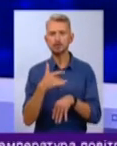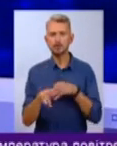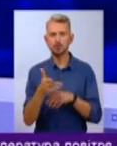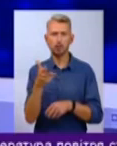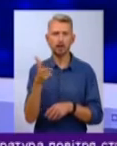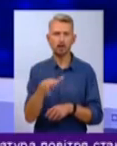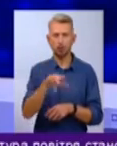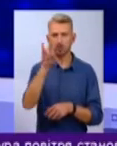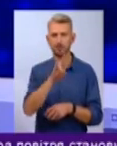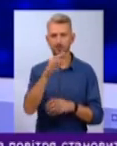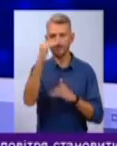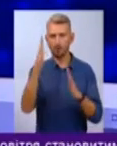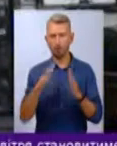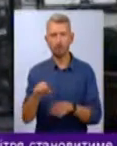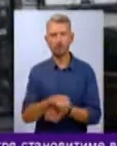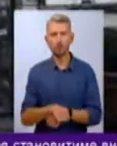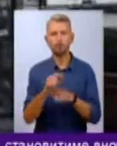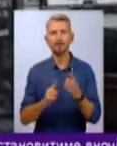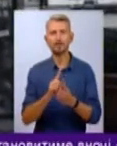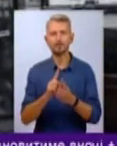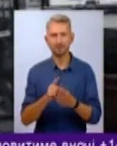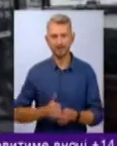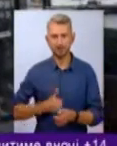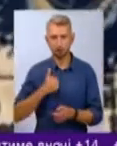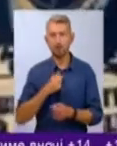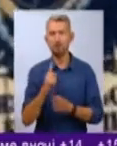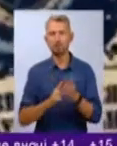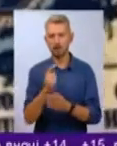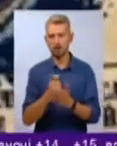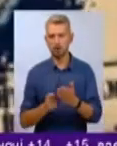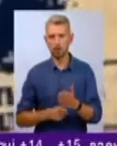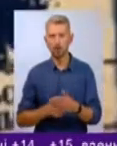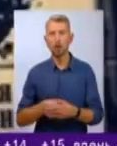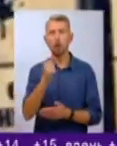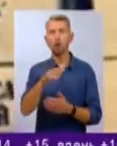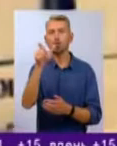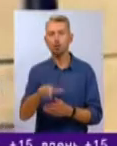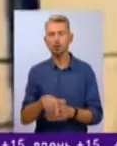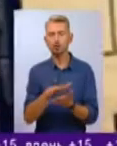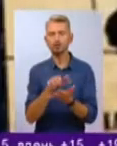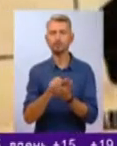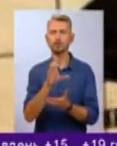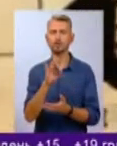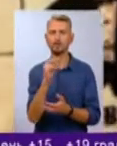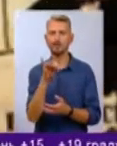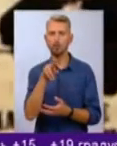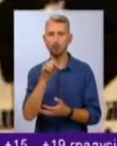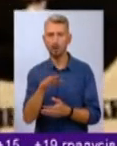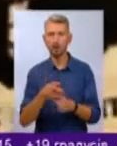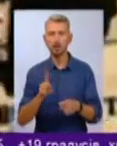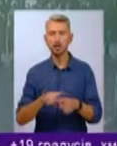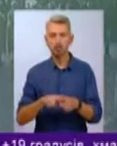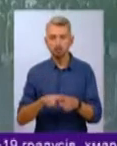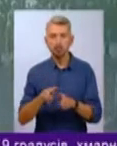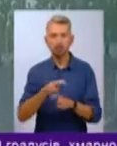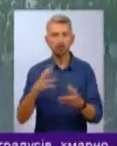ікон Революції Гідності перемалюють. Художника під псевдонімом «Соціопат», який створив зображення під час Революції Гідності, відшукали,